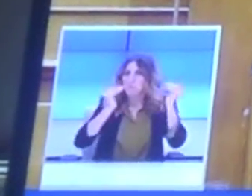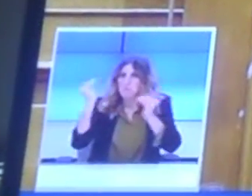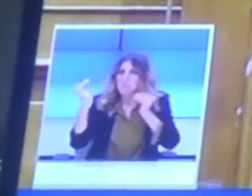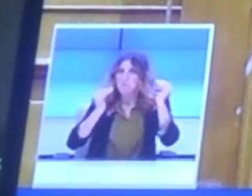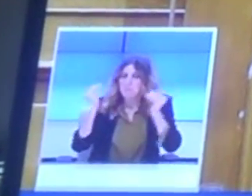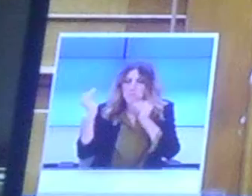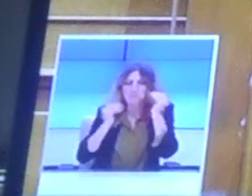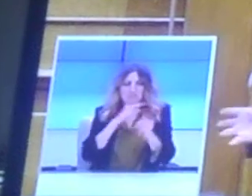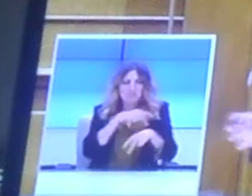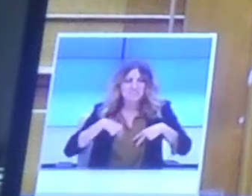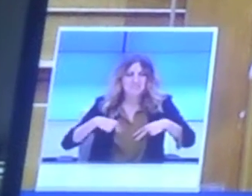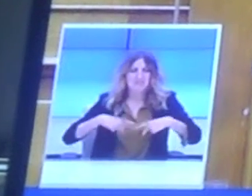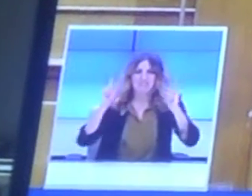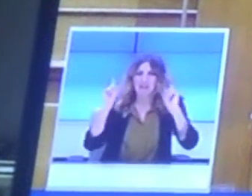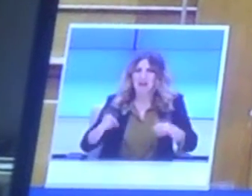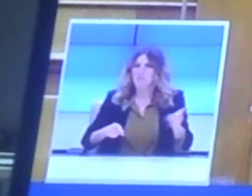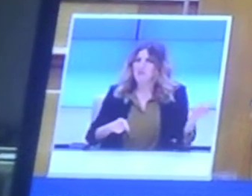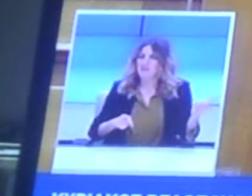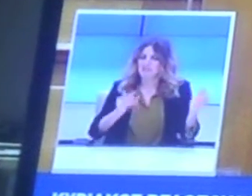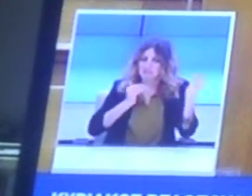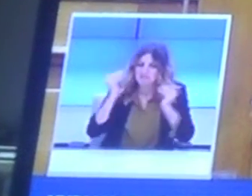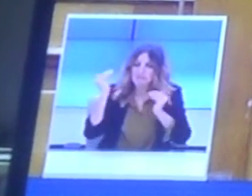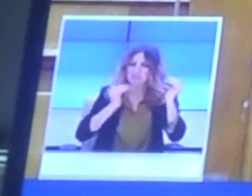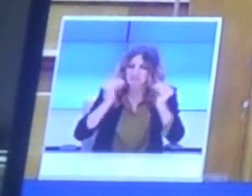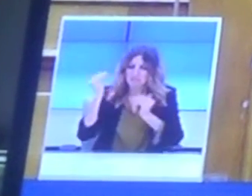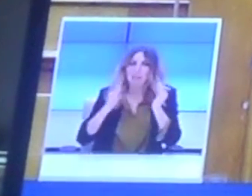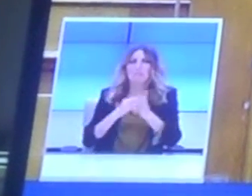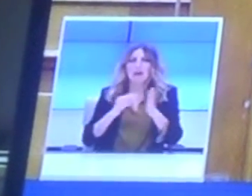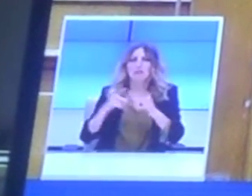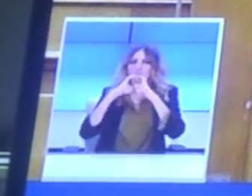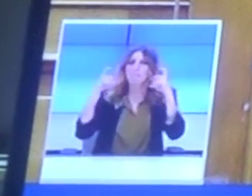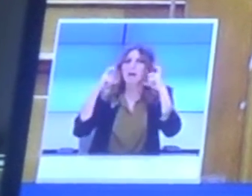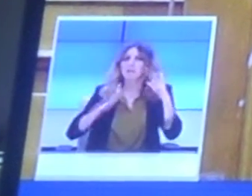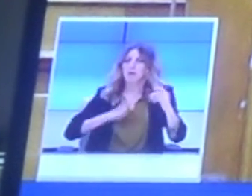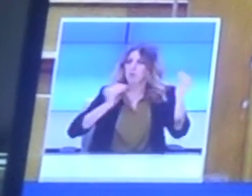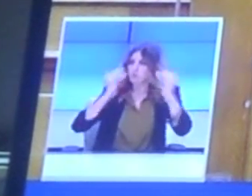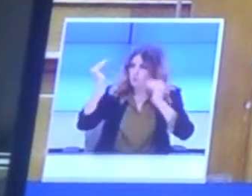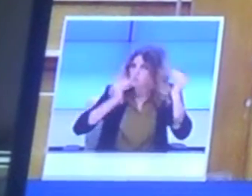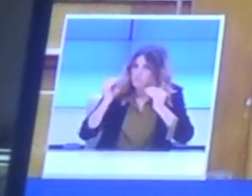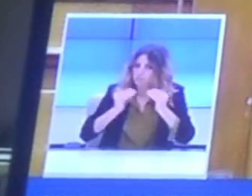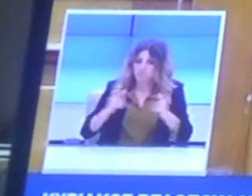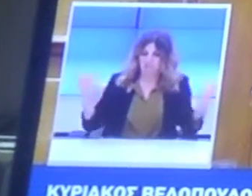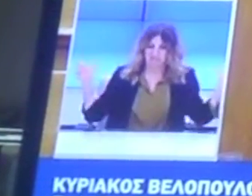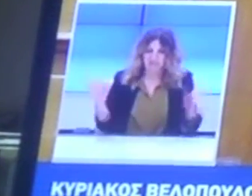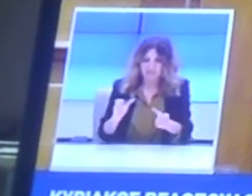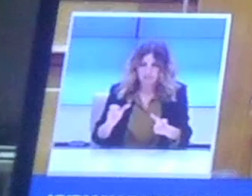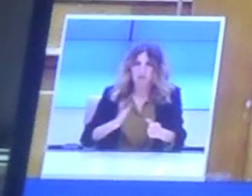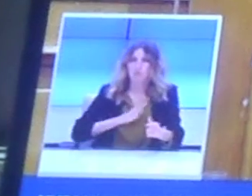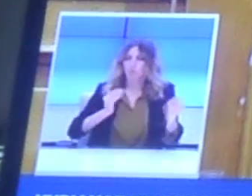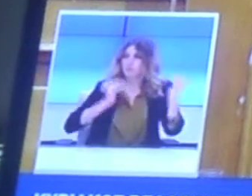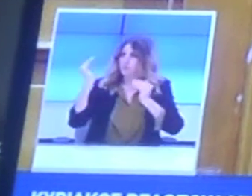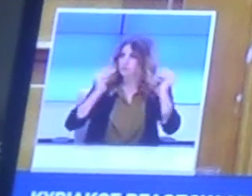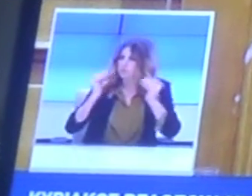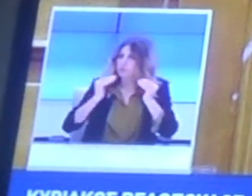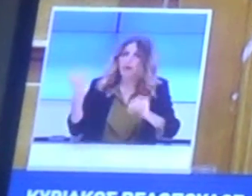Και αναφέρομαι στα lockdown, αναφέρομαι στη μάσκα, αναφέρομαι ακόμη και στο εμβόλιο. Γιατί? Γιατί